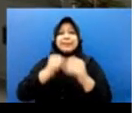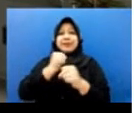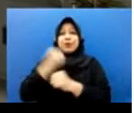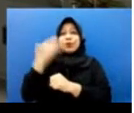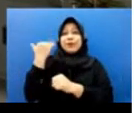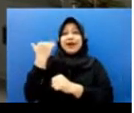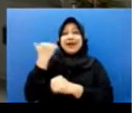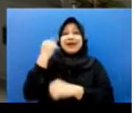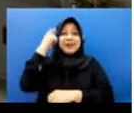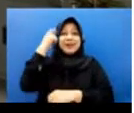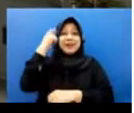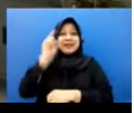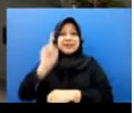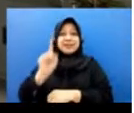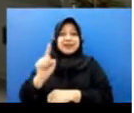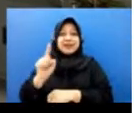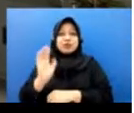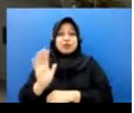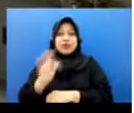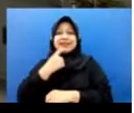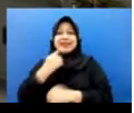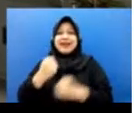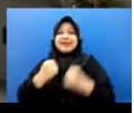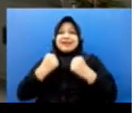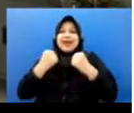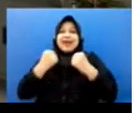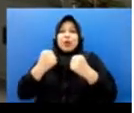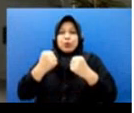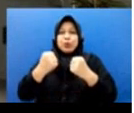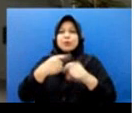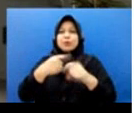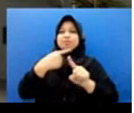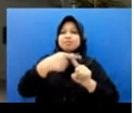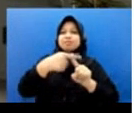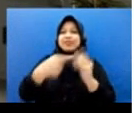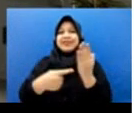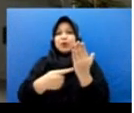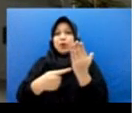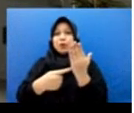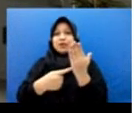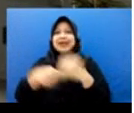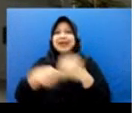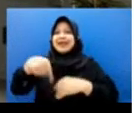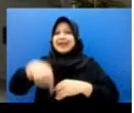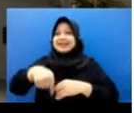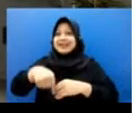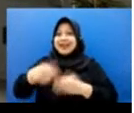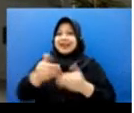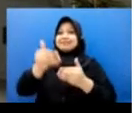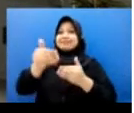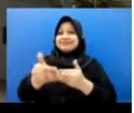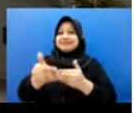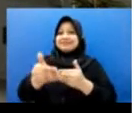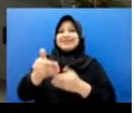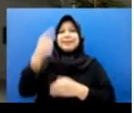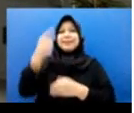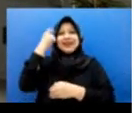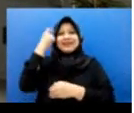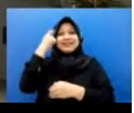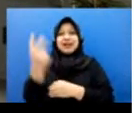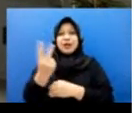yaitu resilience, tangguh, dan teknologi. Nah, kalau sekarang kita sudah sampai ke pelajaran yang kedua, yaitu critical